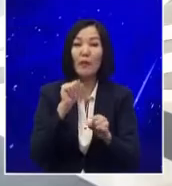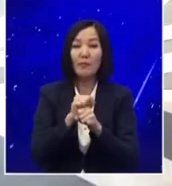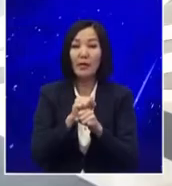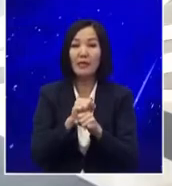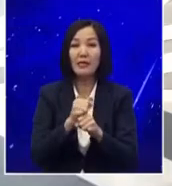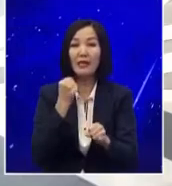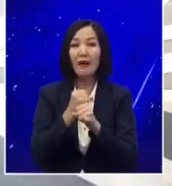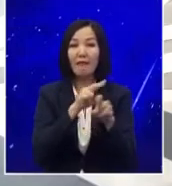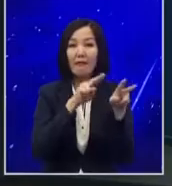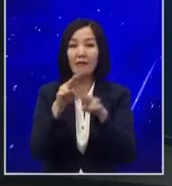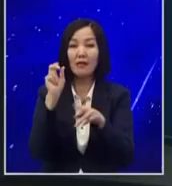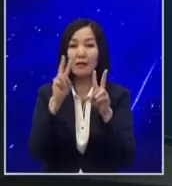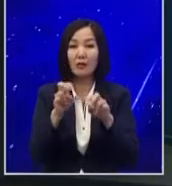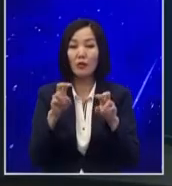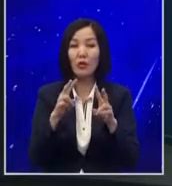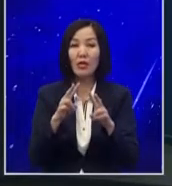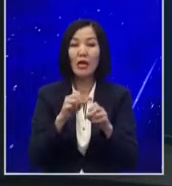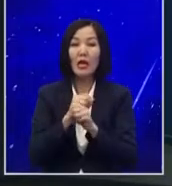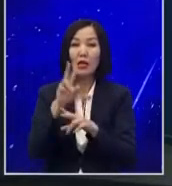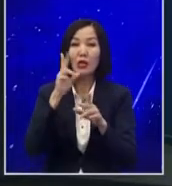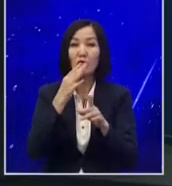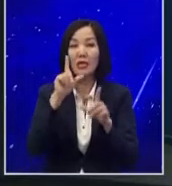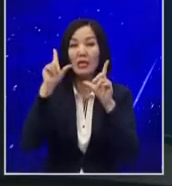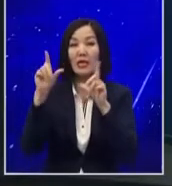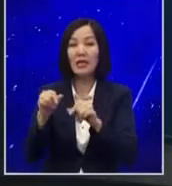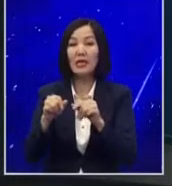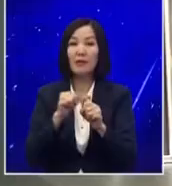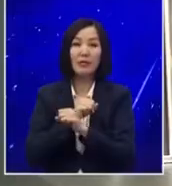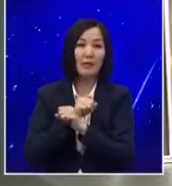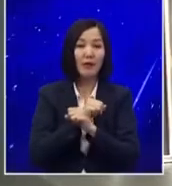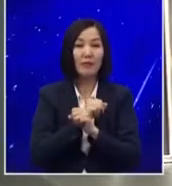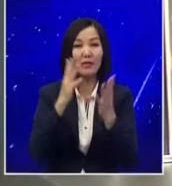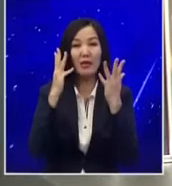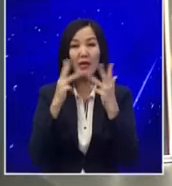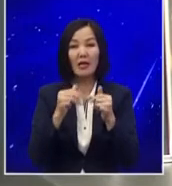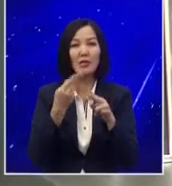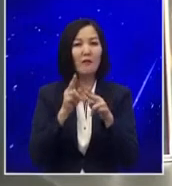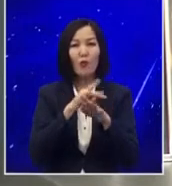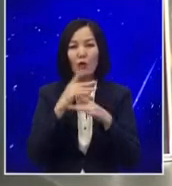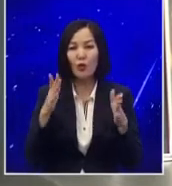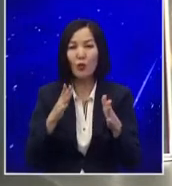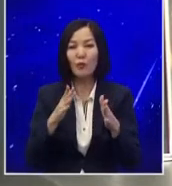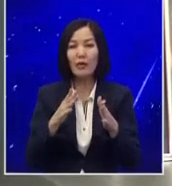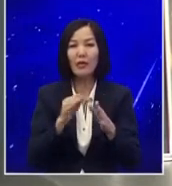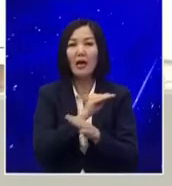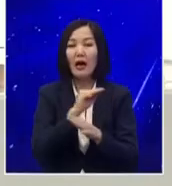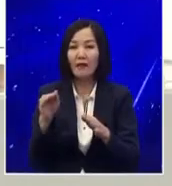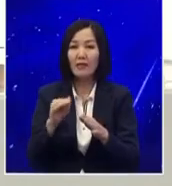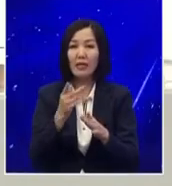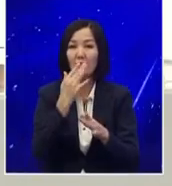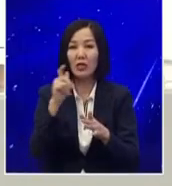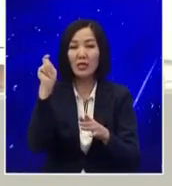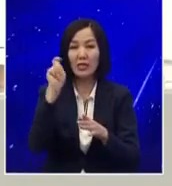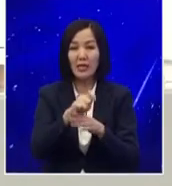бақылауды тапсырды. Шетелге барып демалып кеп жатқан отандастардың саны азаймай тұр. Ресми өкіл Бағдат Қожахметовтің айтуынша, шетелден